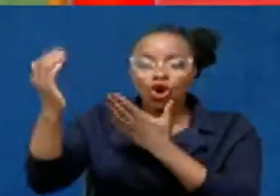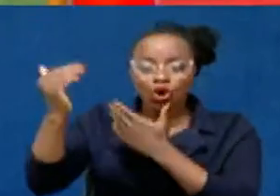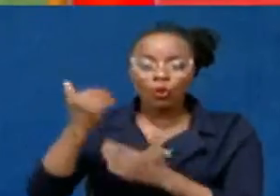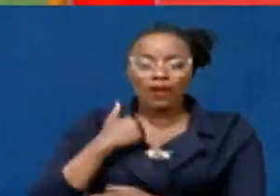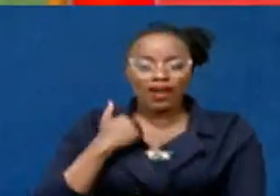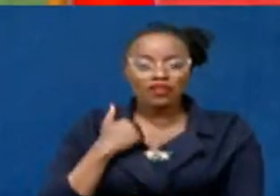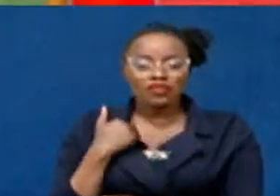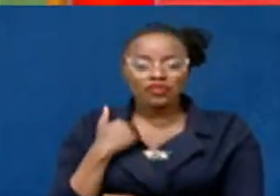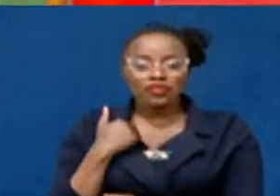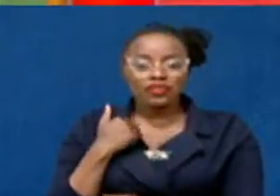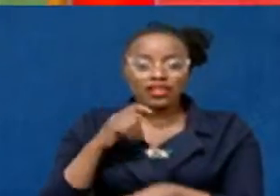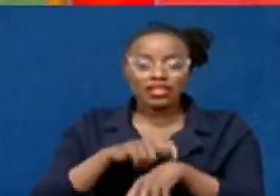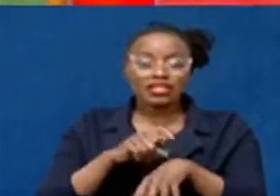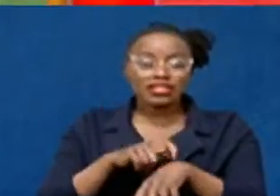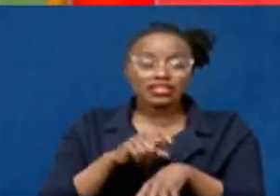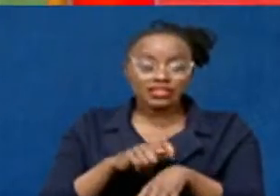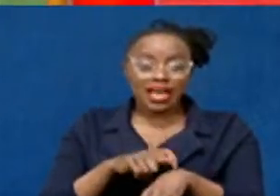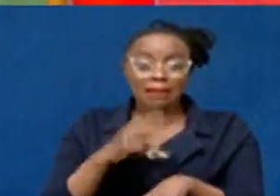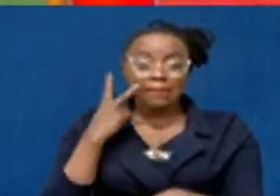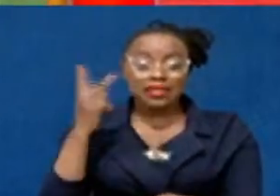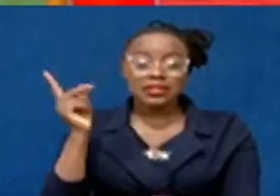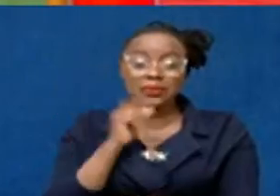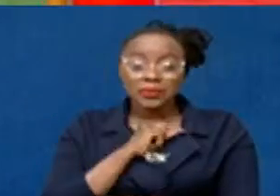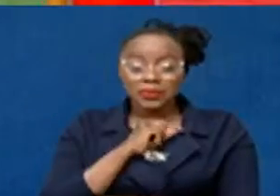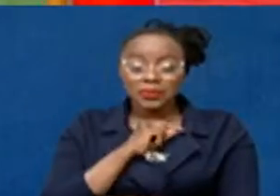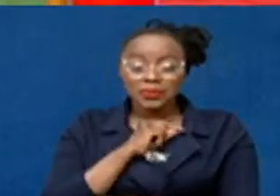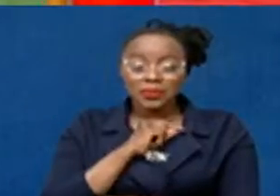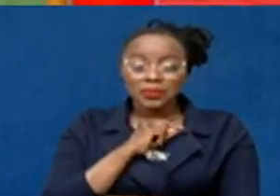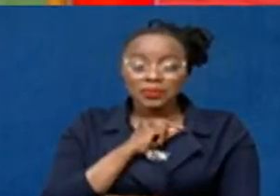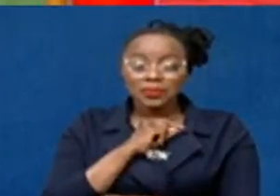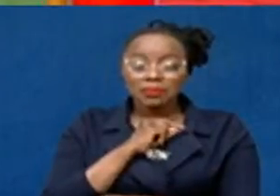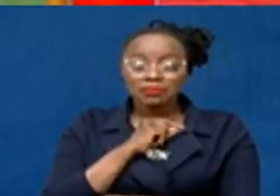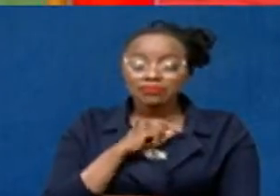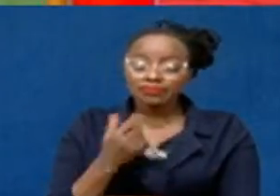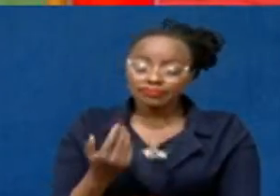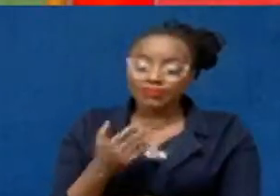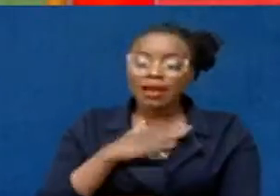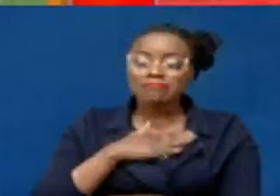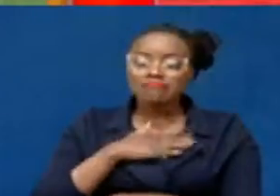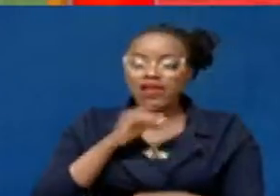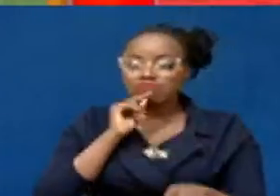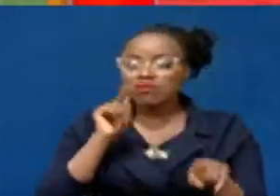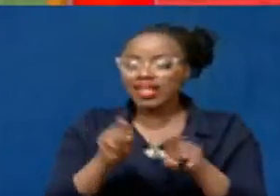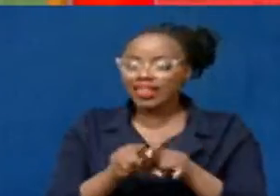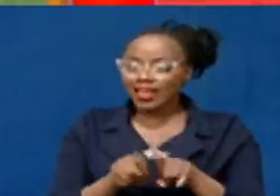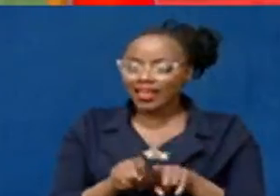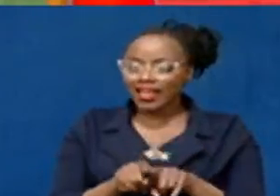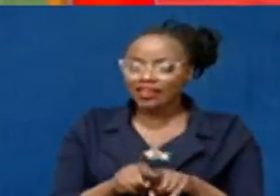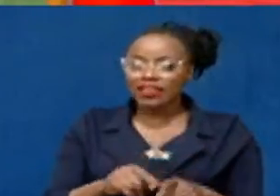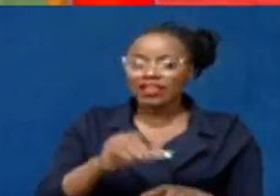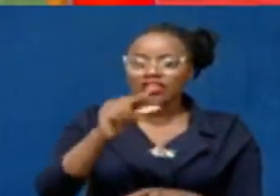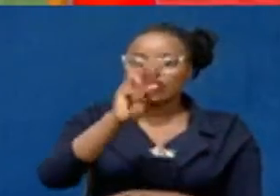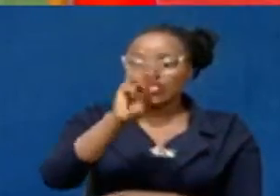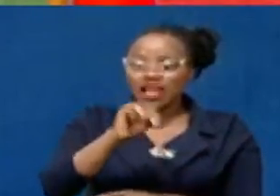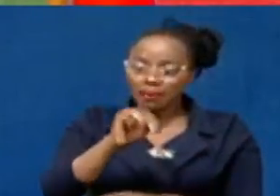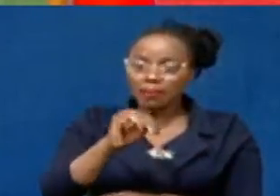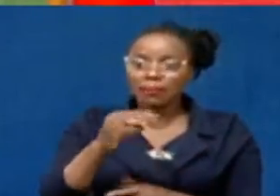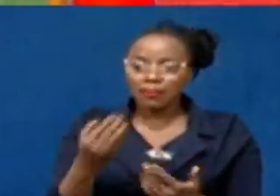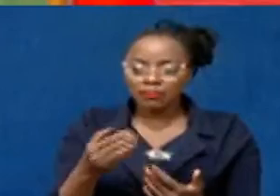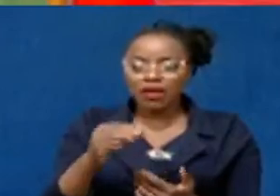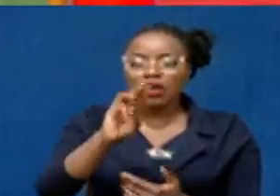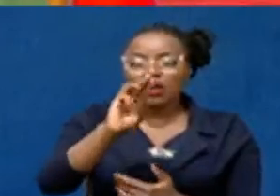hope. Wakati nimeona ndugu yangu GM Gideon